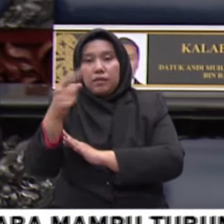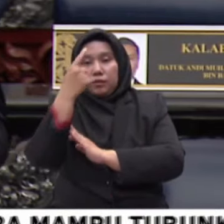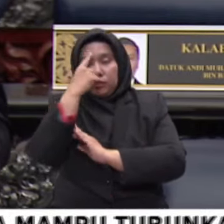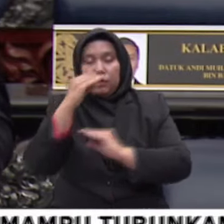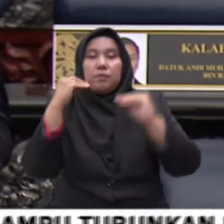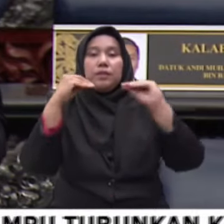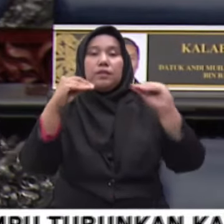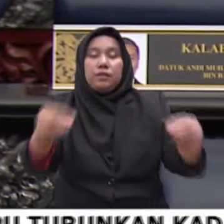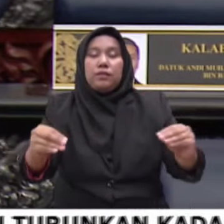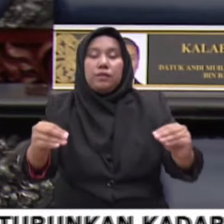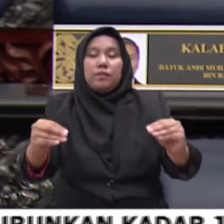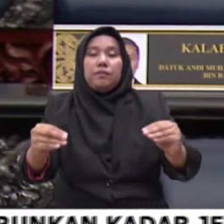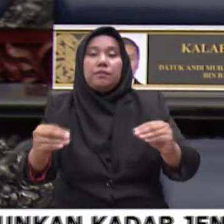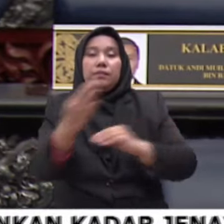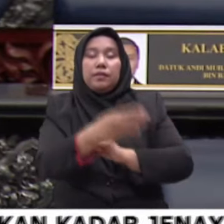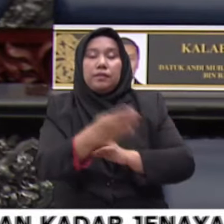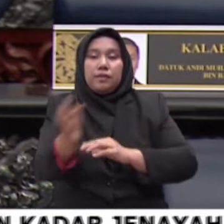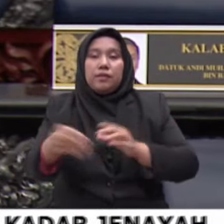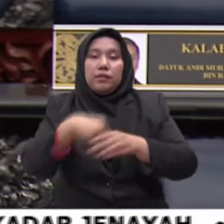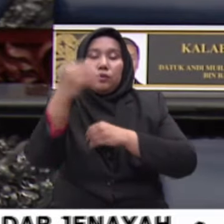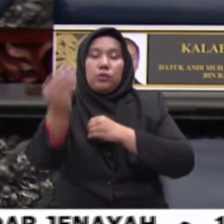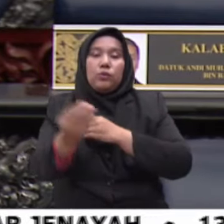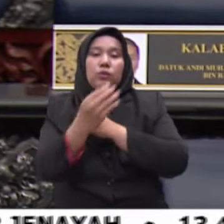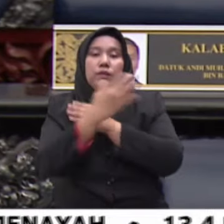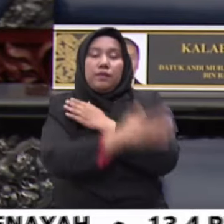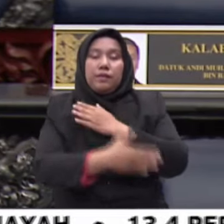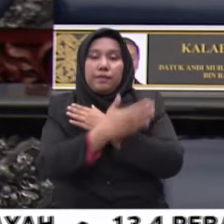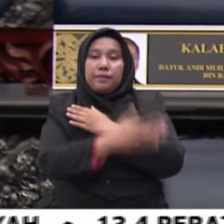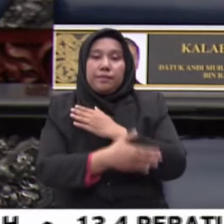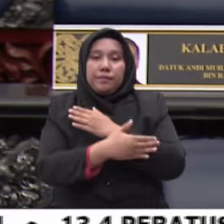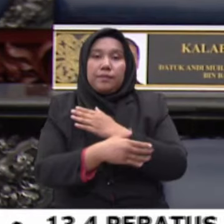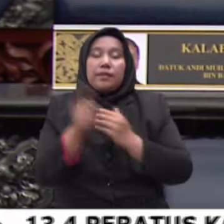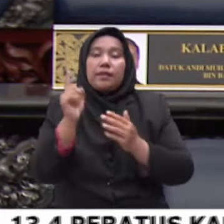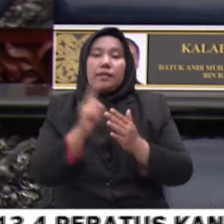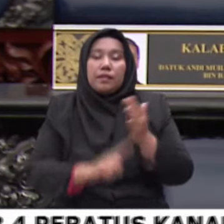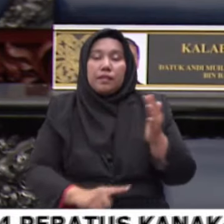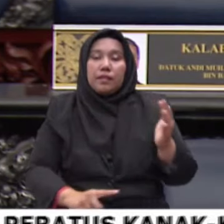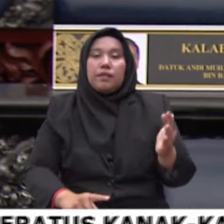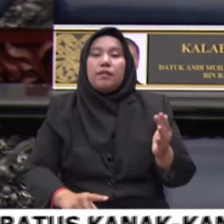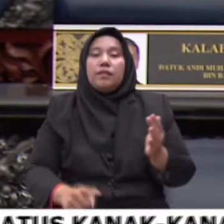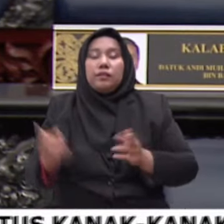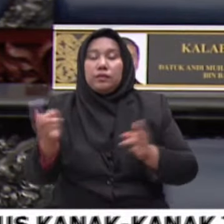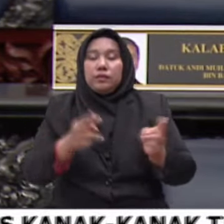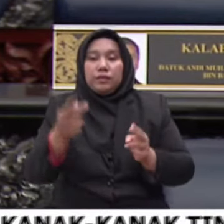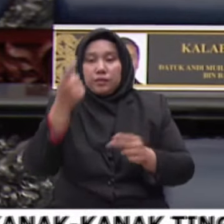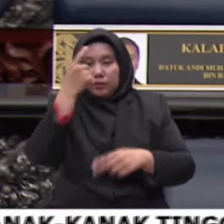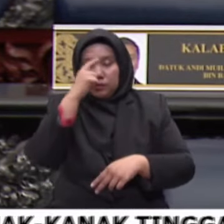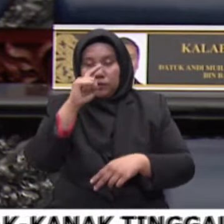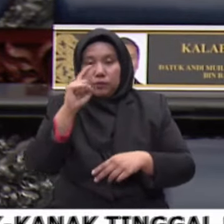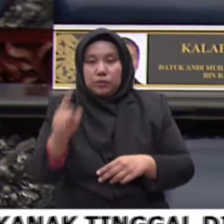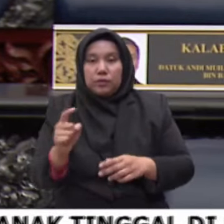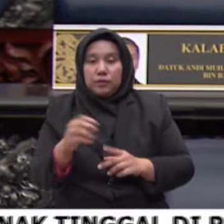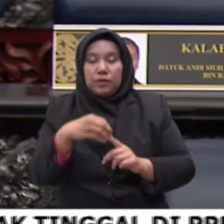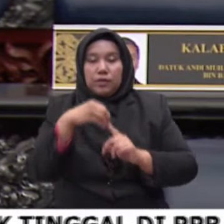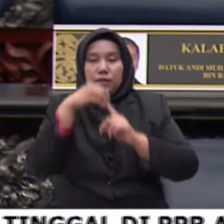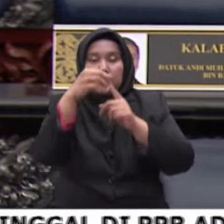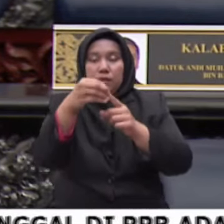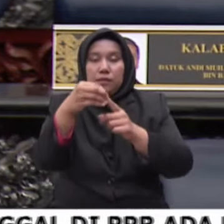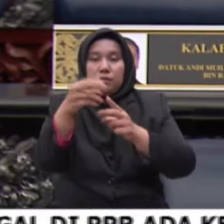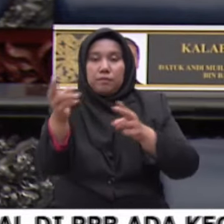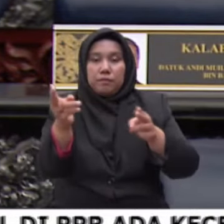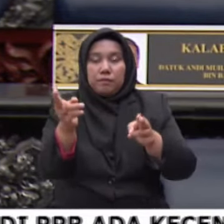luar negara? Apakah bentuk platform yang akan disediakan untuk masyarakat bumiputera khususnya pengusaha